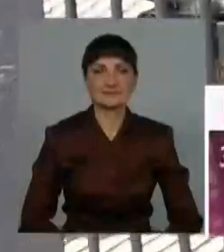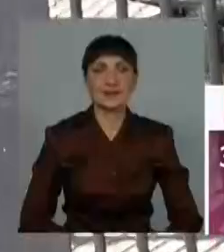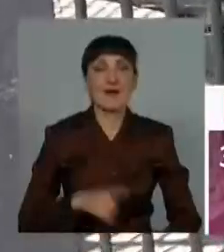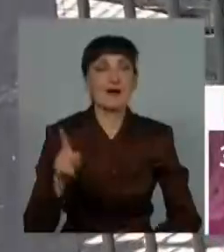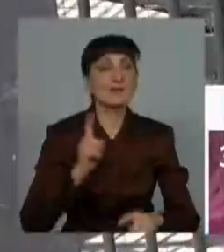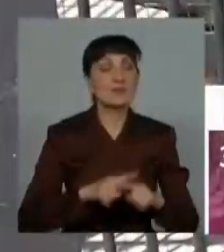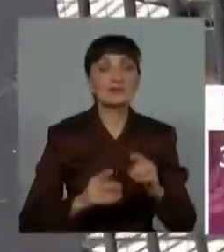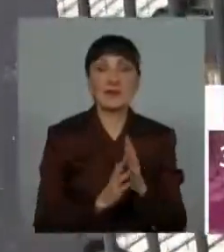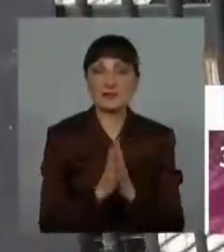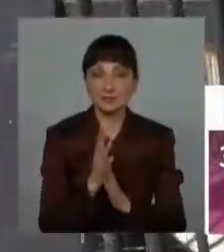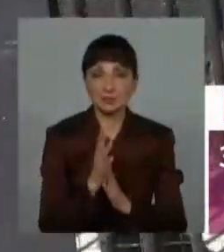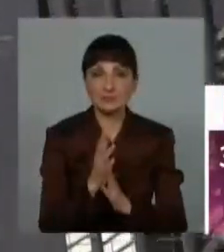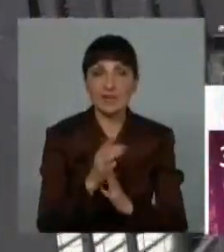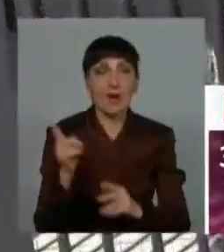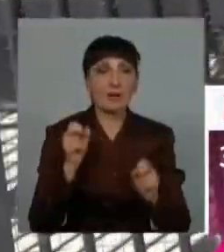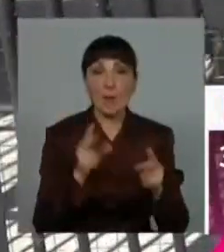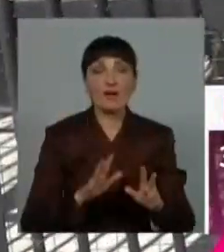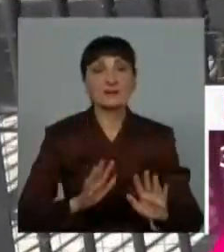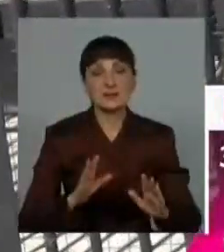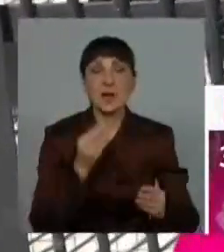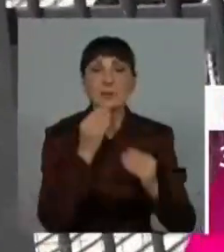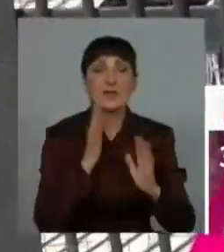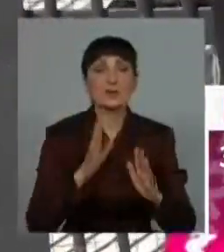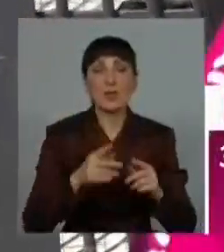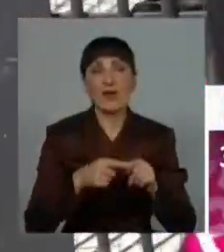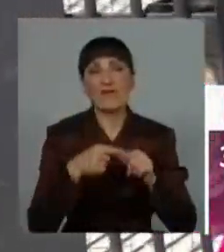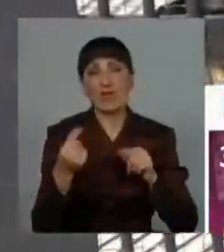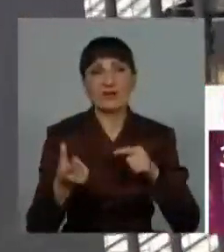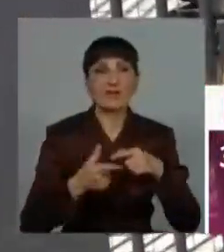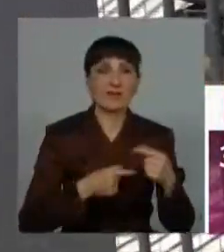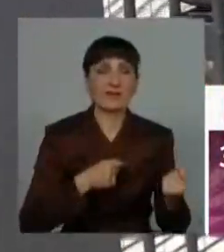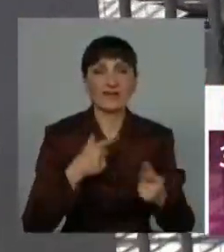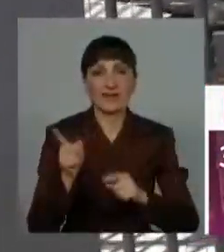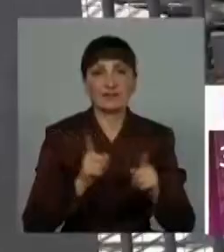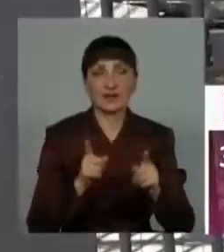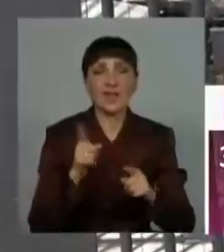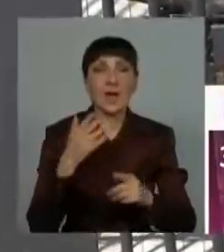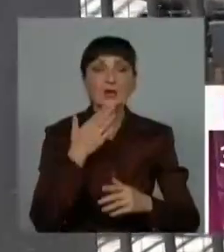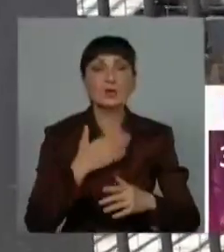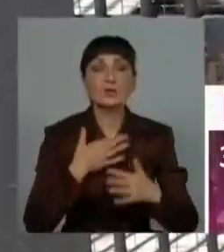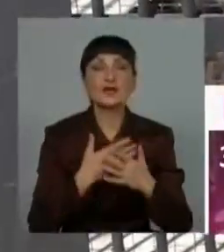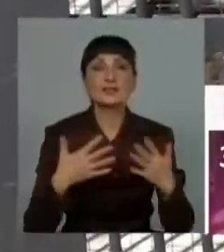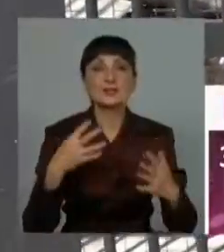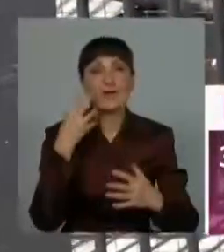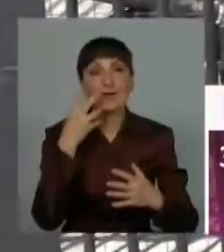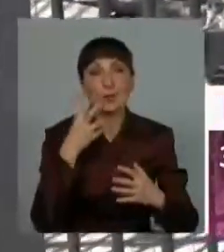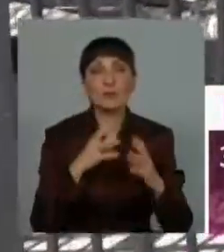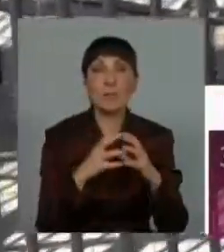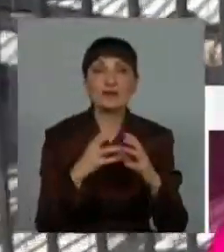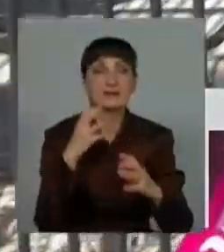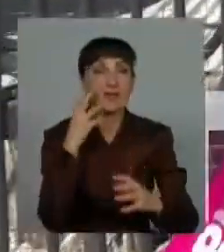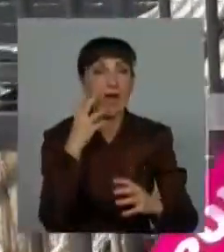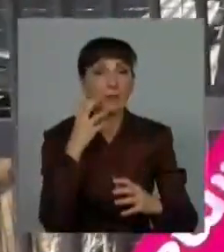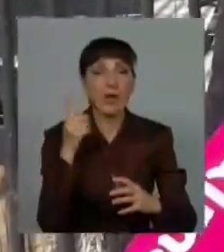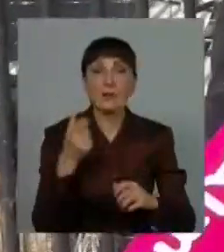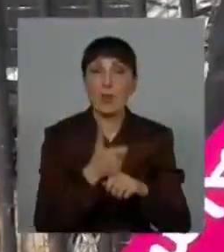Они быстро растут, нельзя сказать, что они опасны, и питаются в основном ветками и листьями деревьев. Также они очень любят различные фрукты, персики, яблоки.